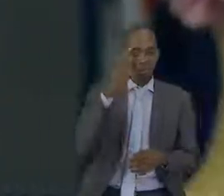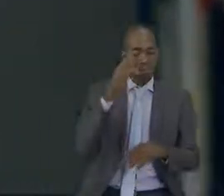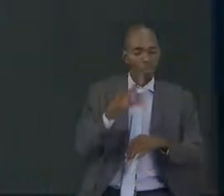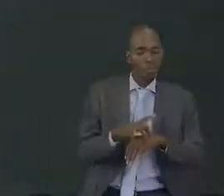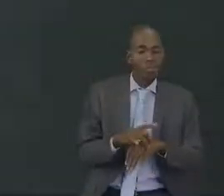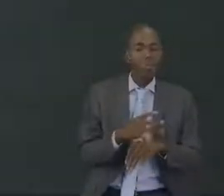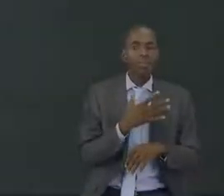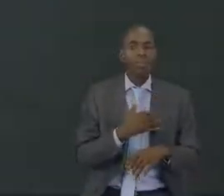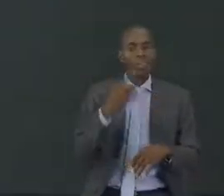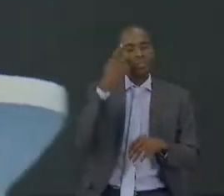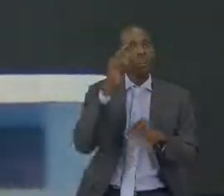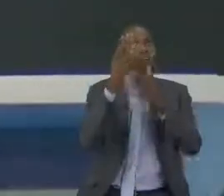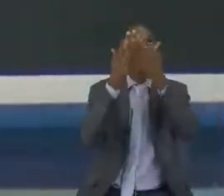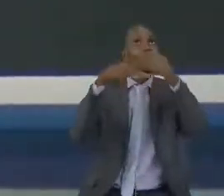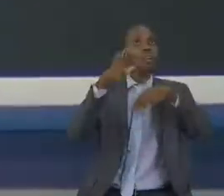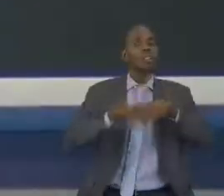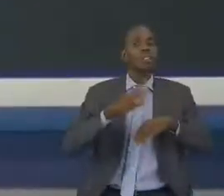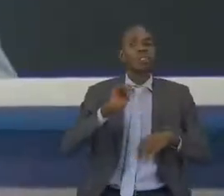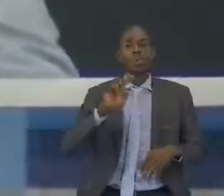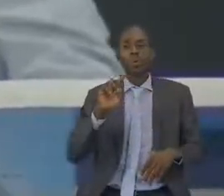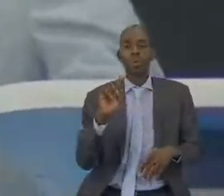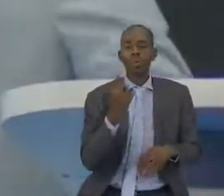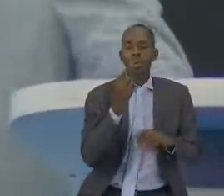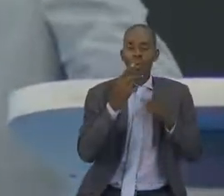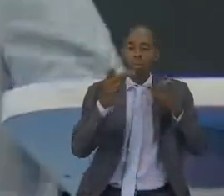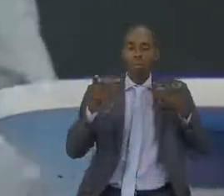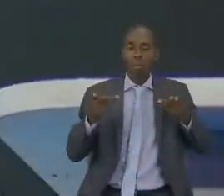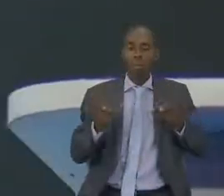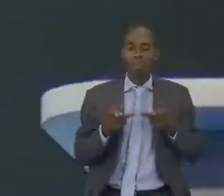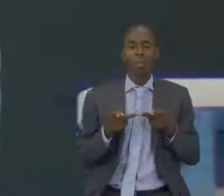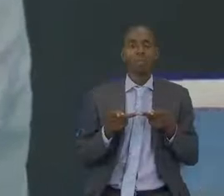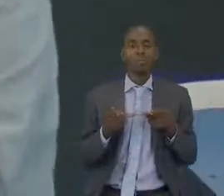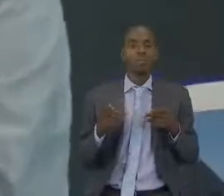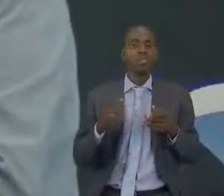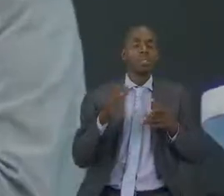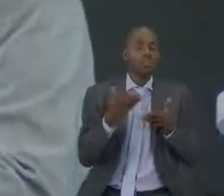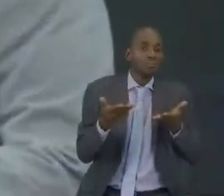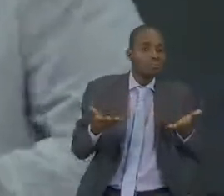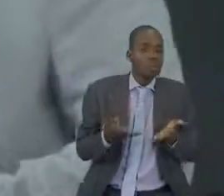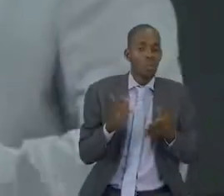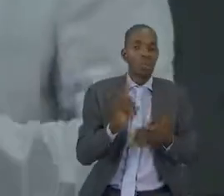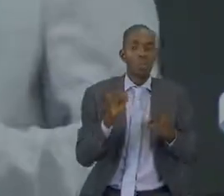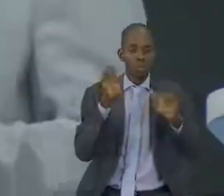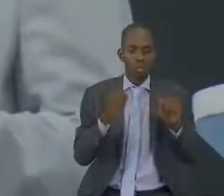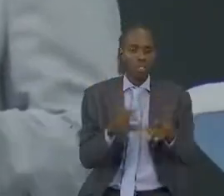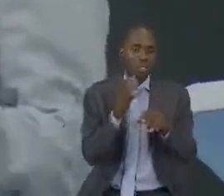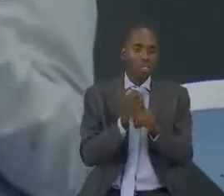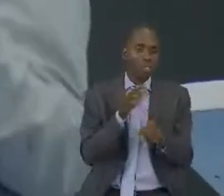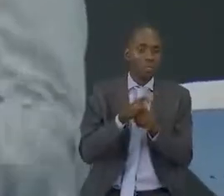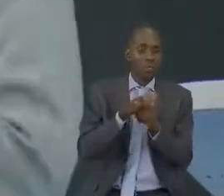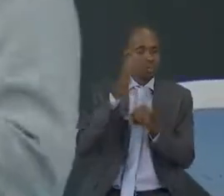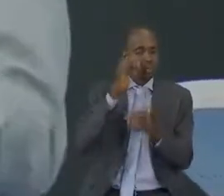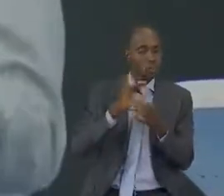pour le ciel. Le seul lieu où cette suffisance pour l'esprit, l'âme et